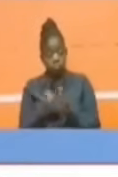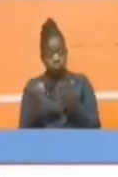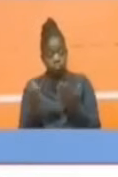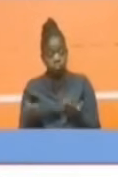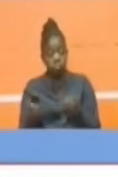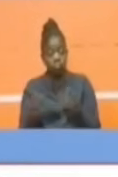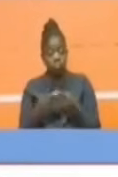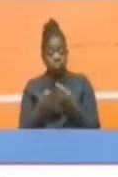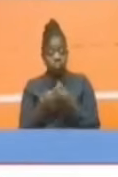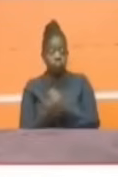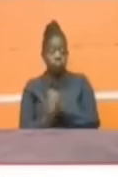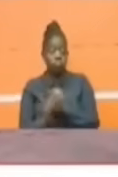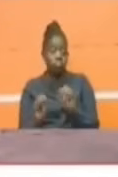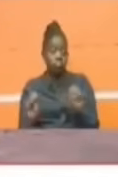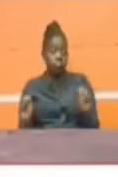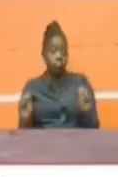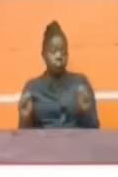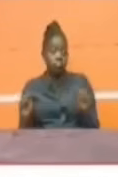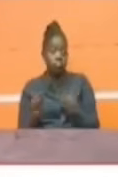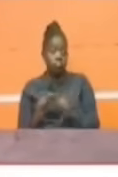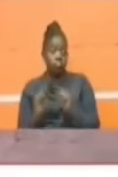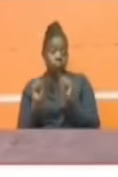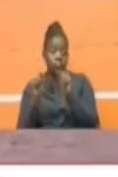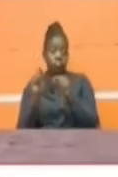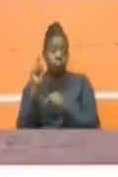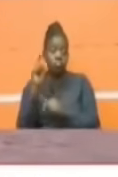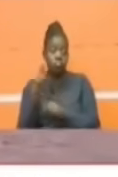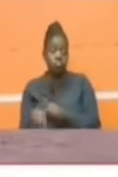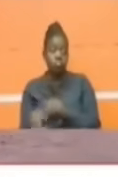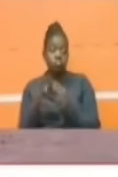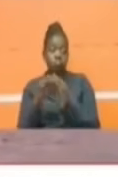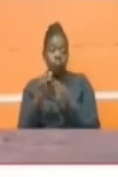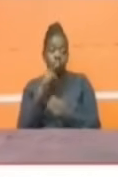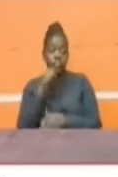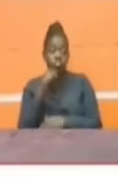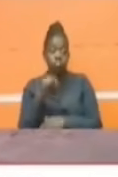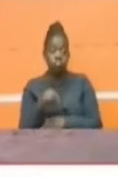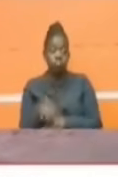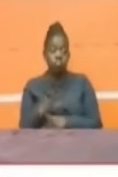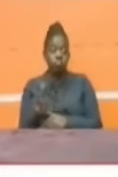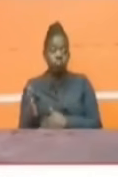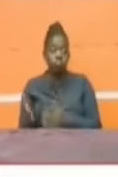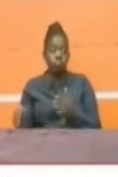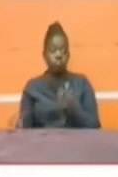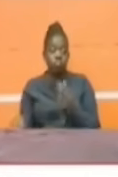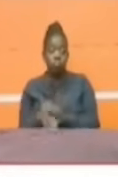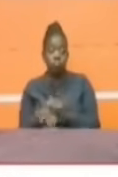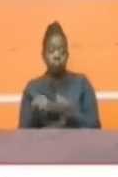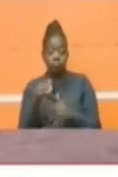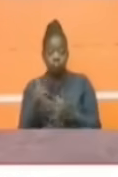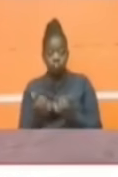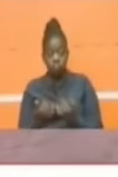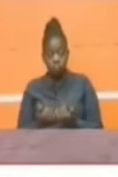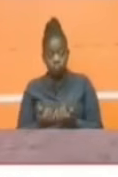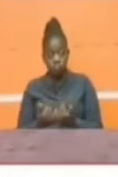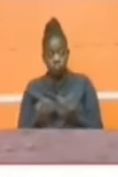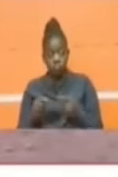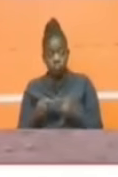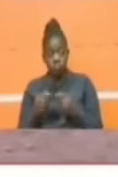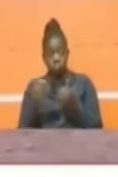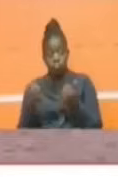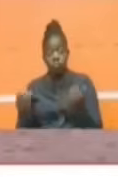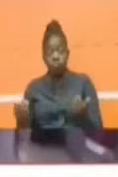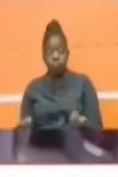Aluma emisango gy'obutemu wabula yagenda okutuuka nga mu maka ga kitaawe yafumulawo dda omukazi n'abaana